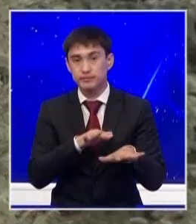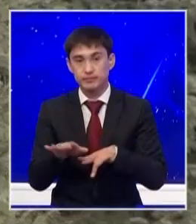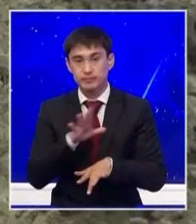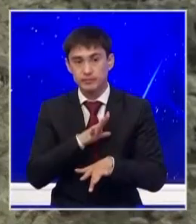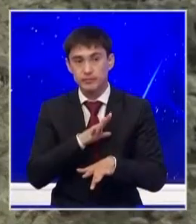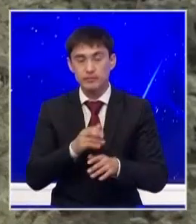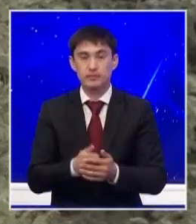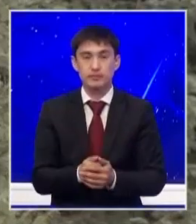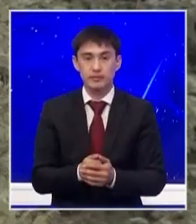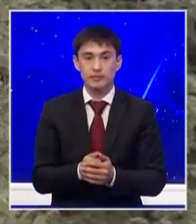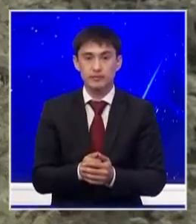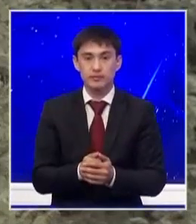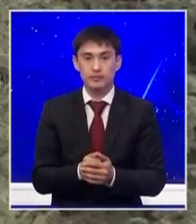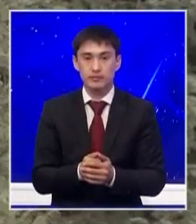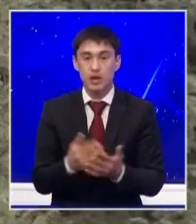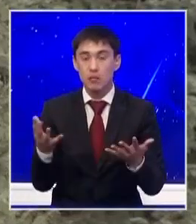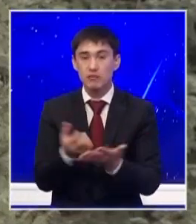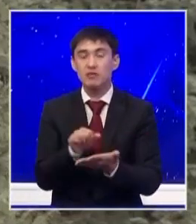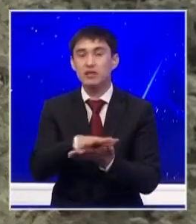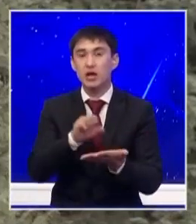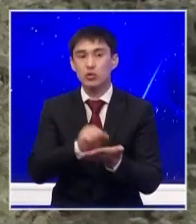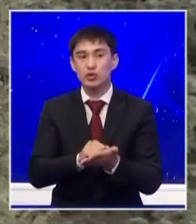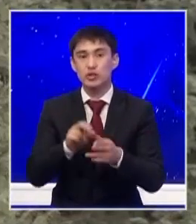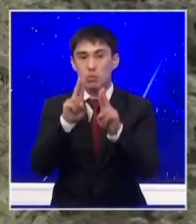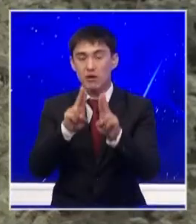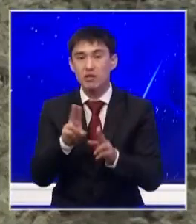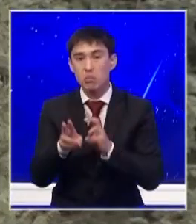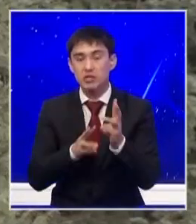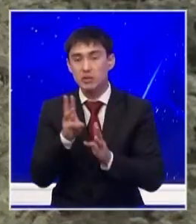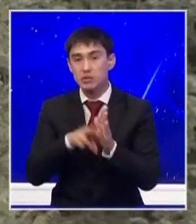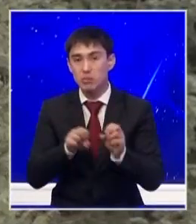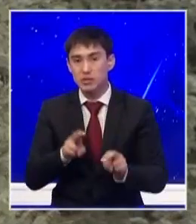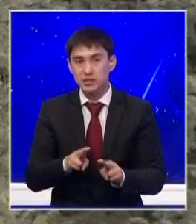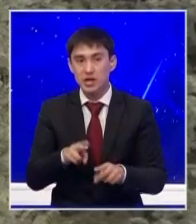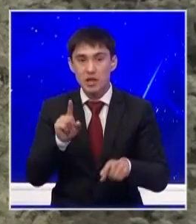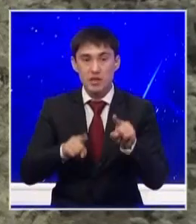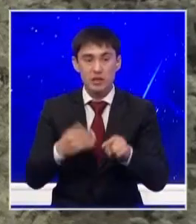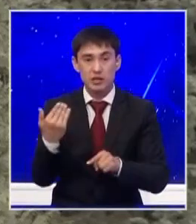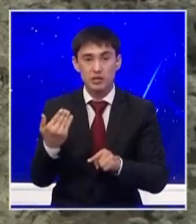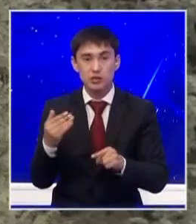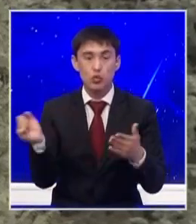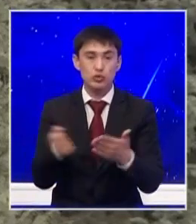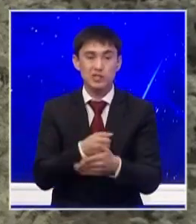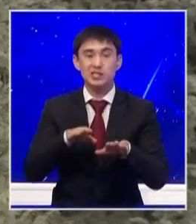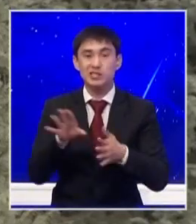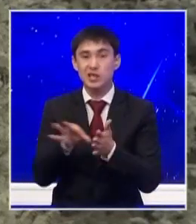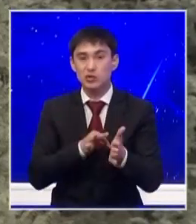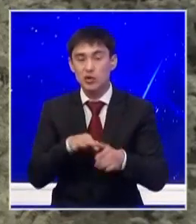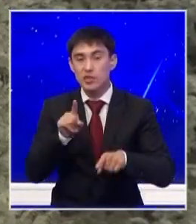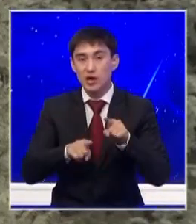в ходе входа были выявлены нарушения правил пожарной безопасности Некоторые из них были устранены на месте